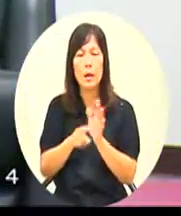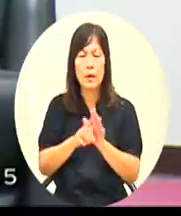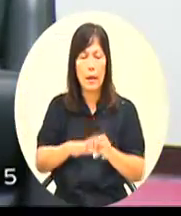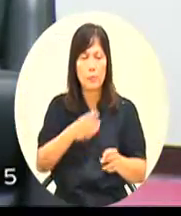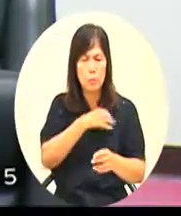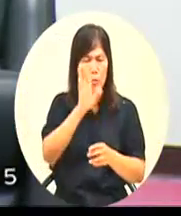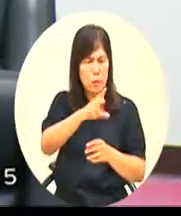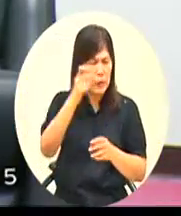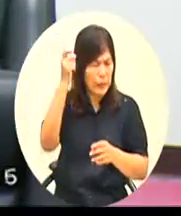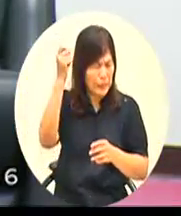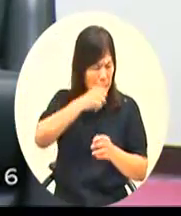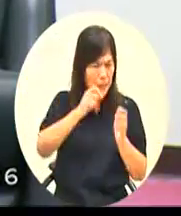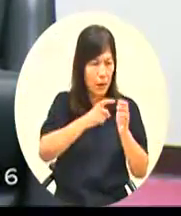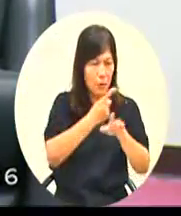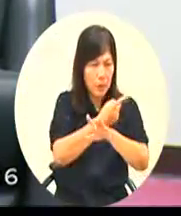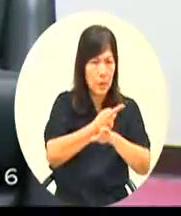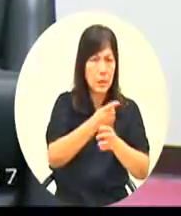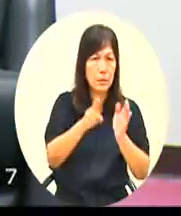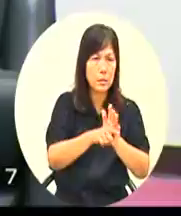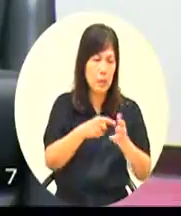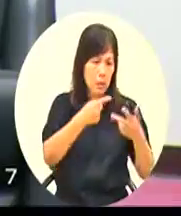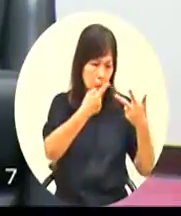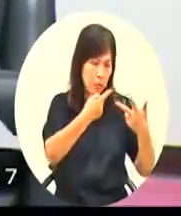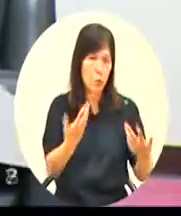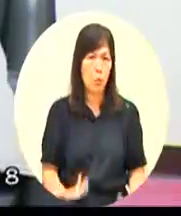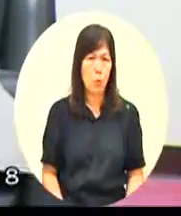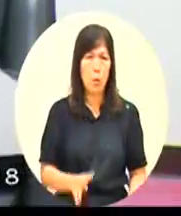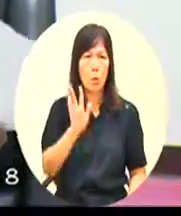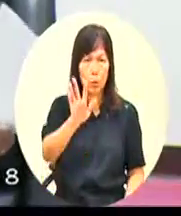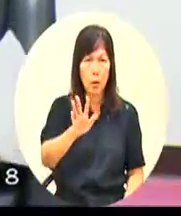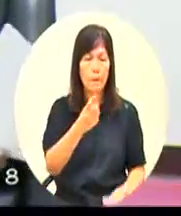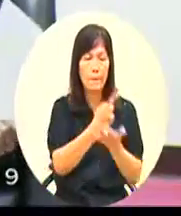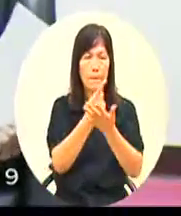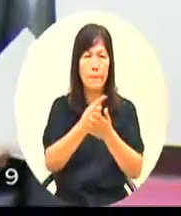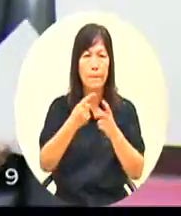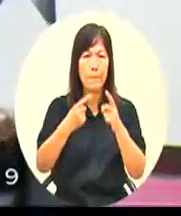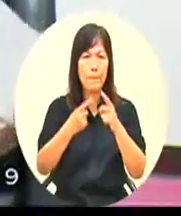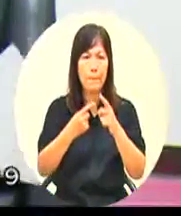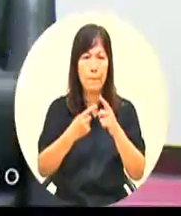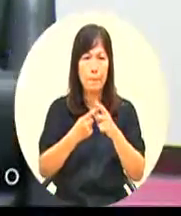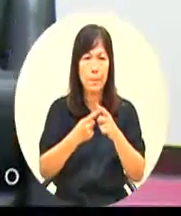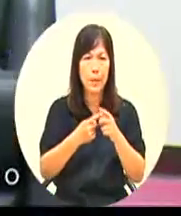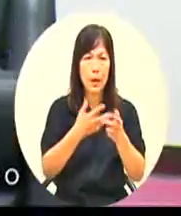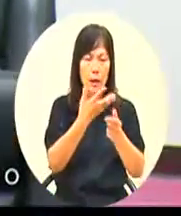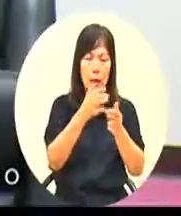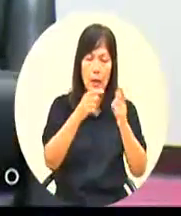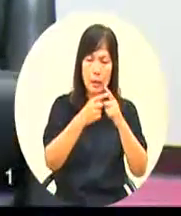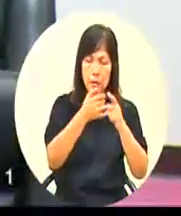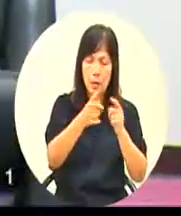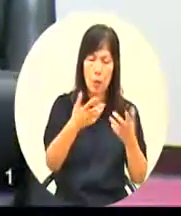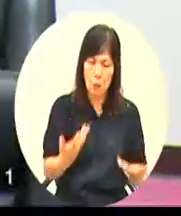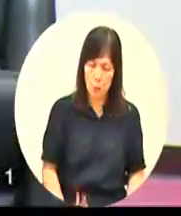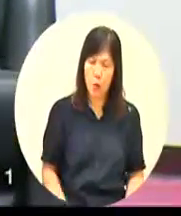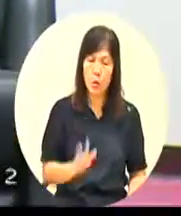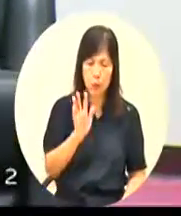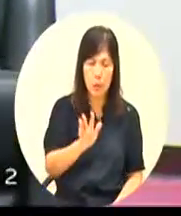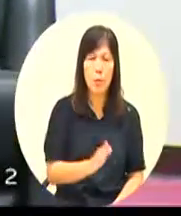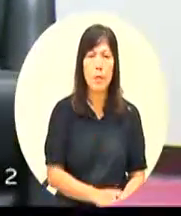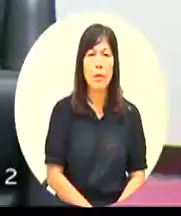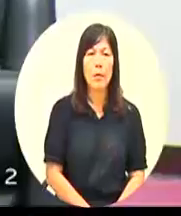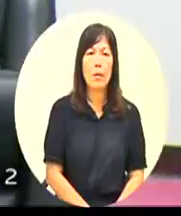再提早一个小时？因为我们星期一是休假嘛，大家好，让我们的那个人员可以稍微休息一